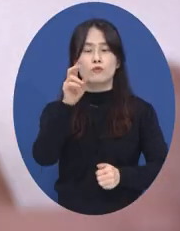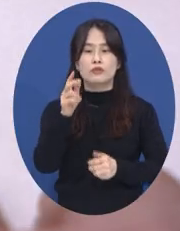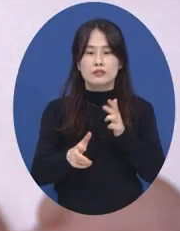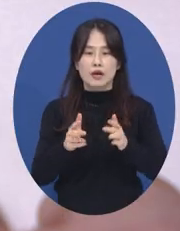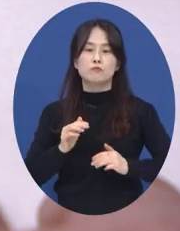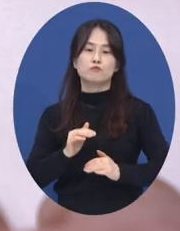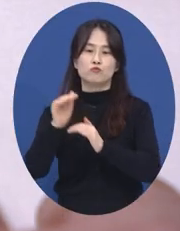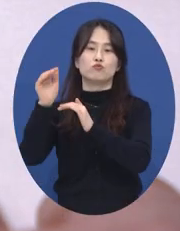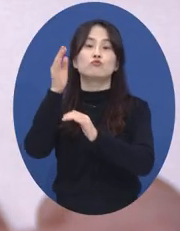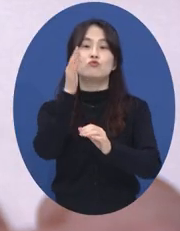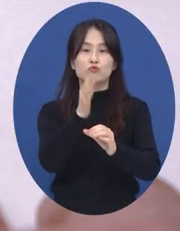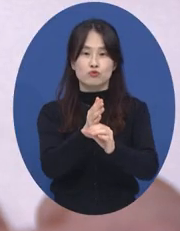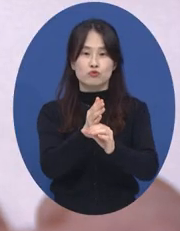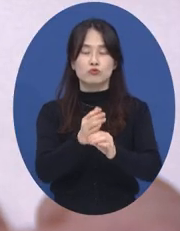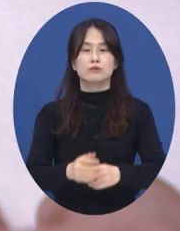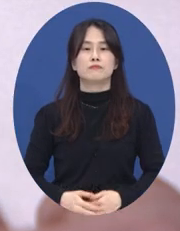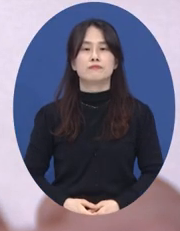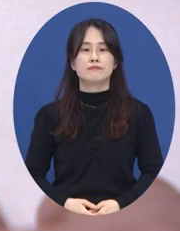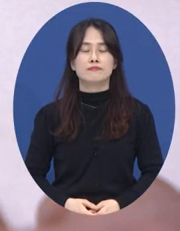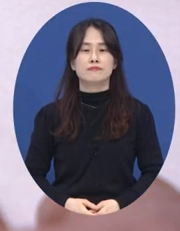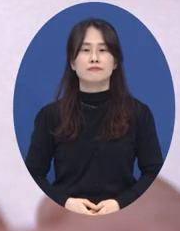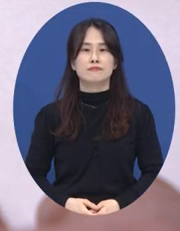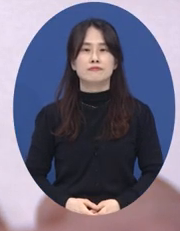지원 사업을 추진 중입니다